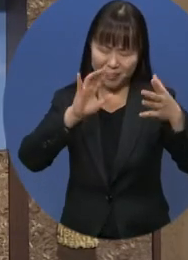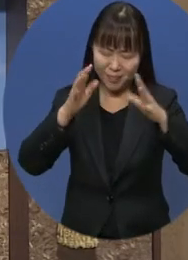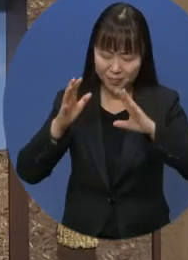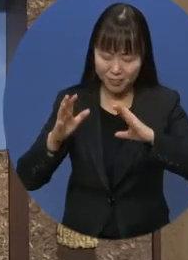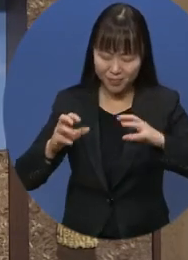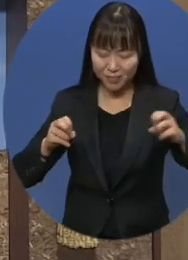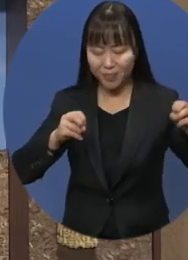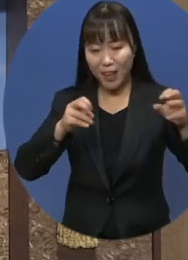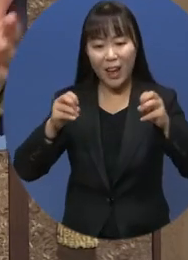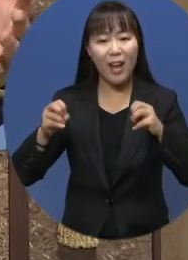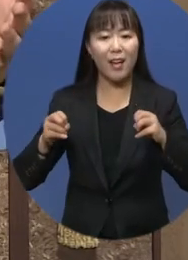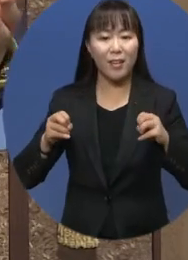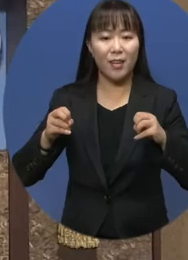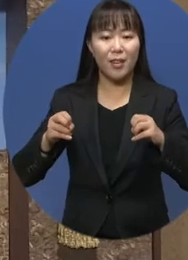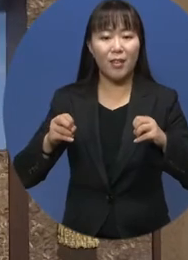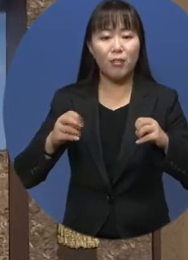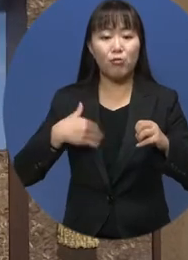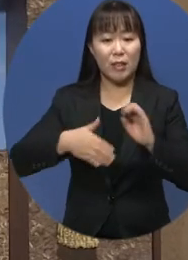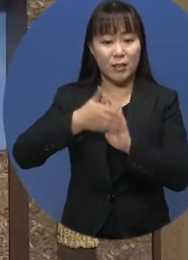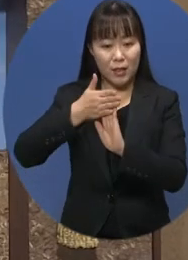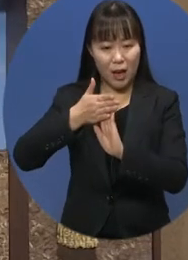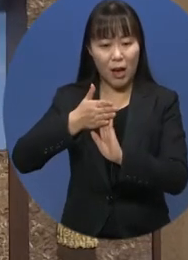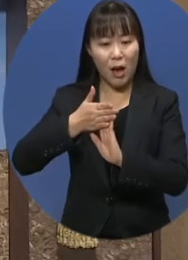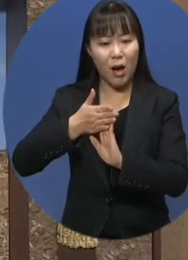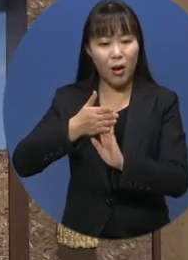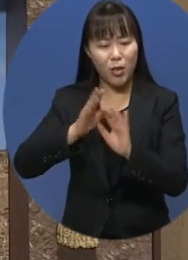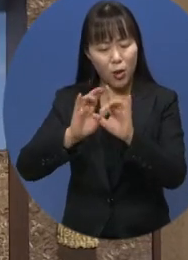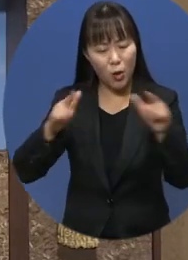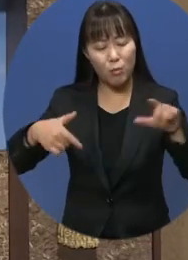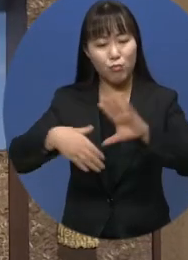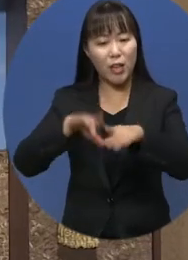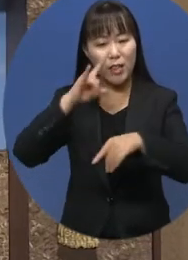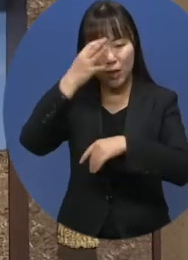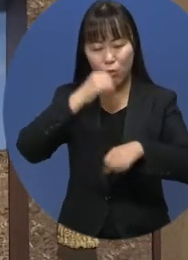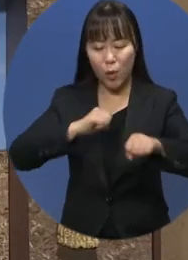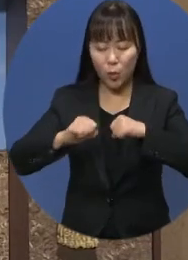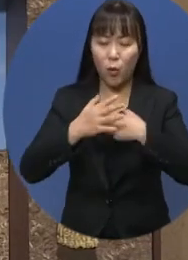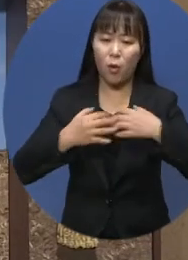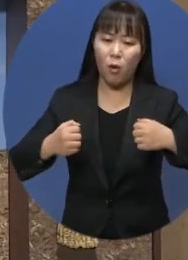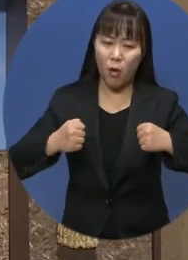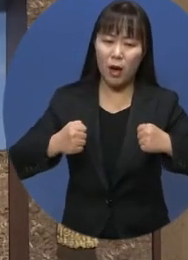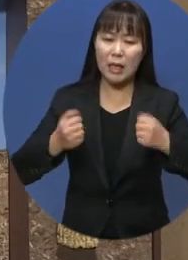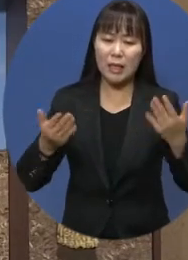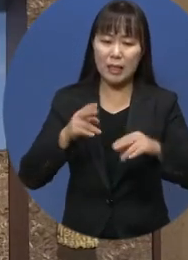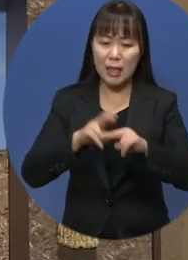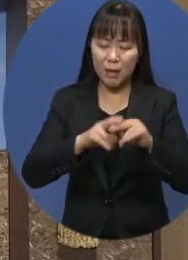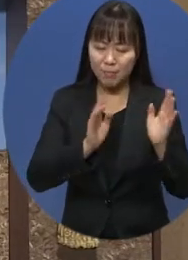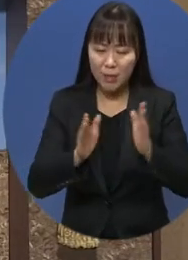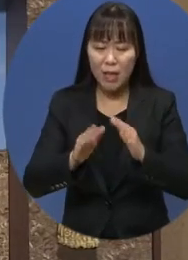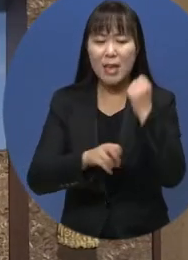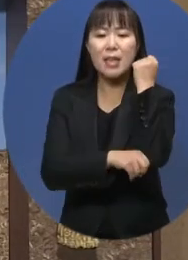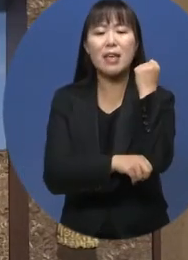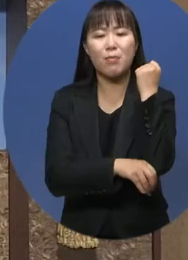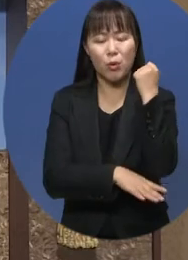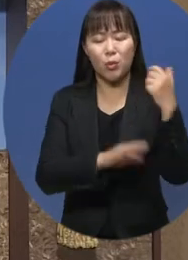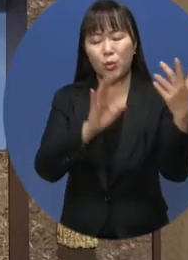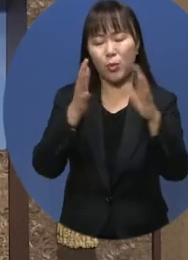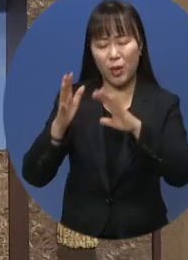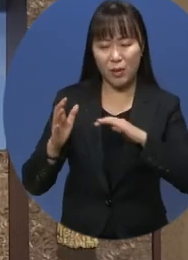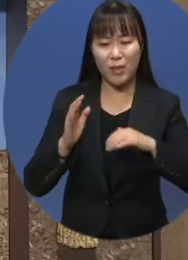얘기하고 그래서 구리 지가 어여 여러가지 문화 예술활동 건강 활동 일자리를 챙기면서 기본적으로